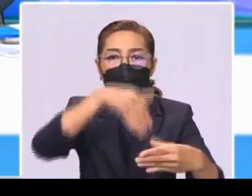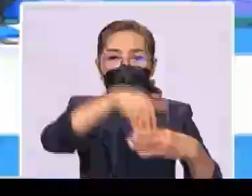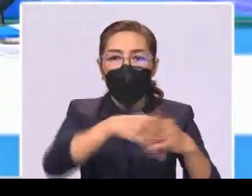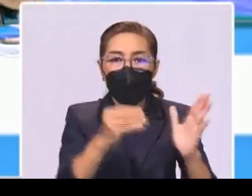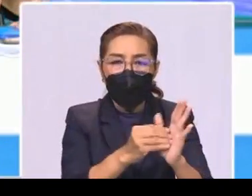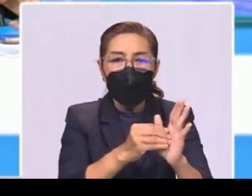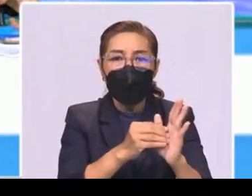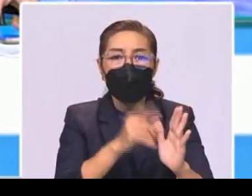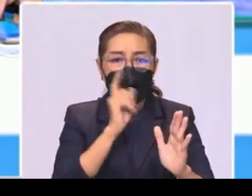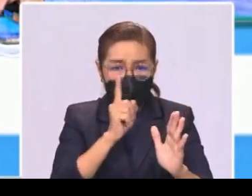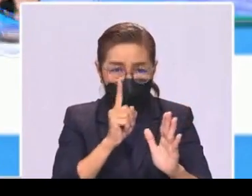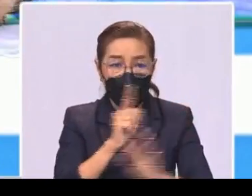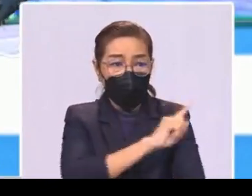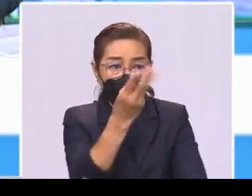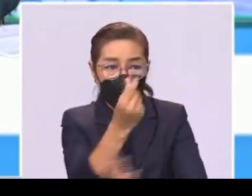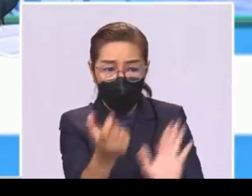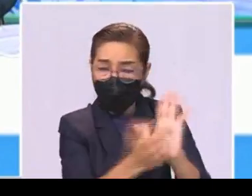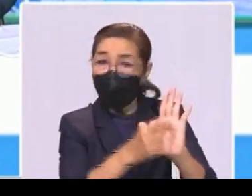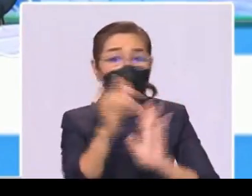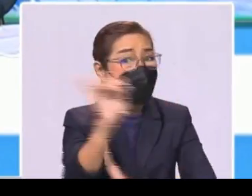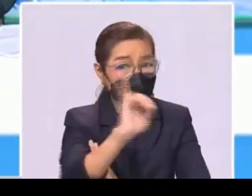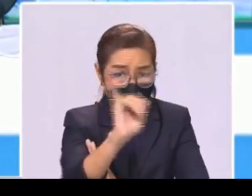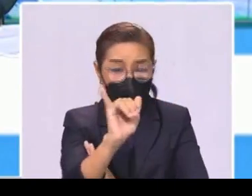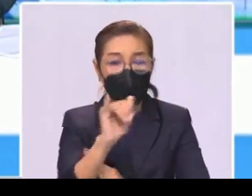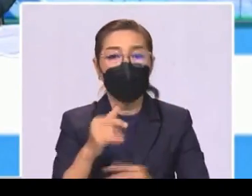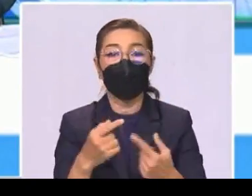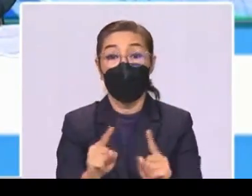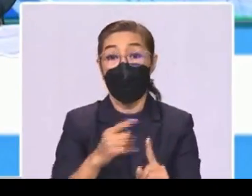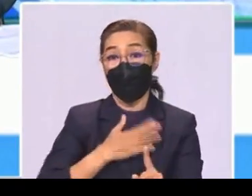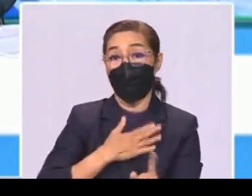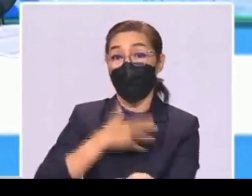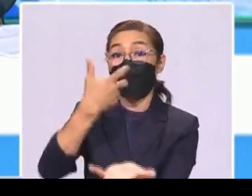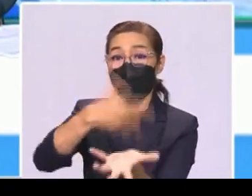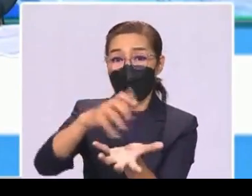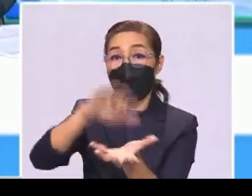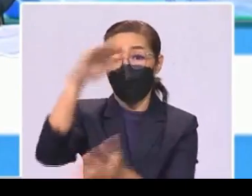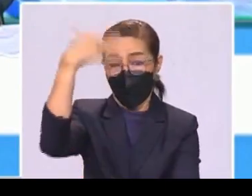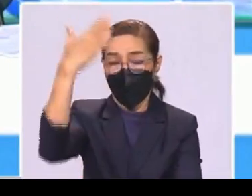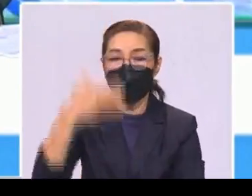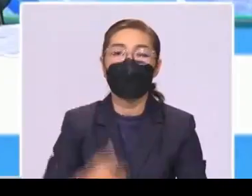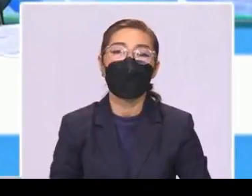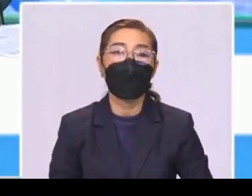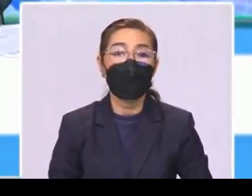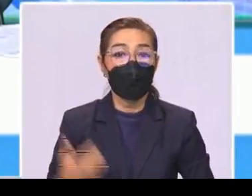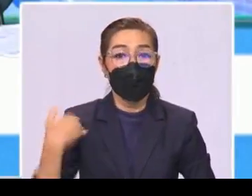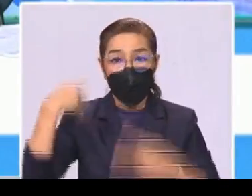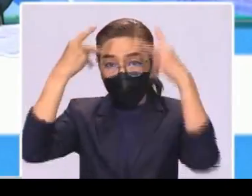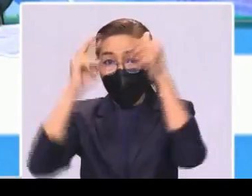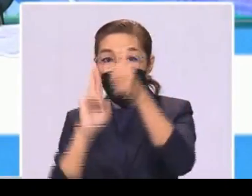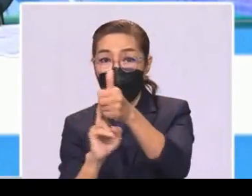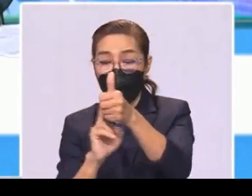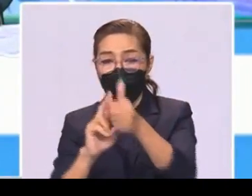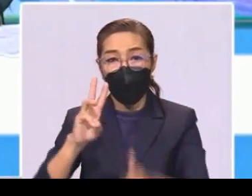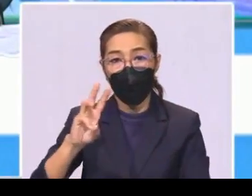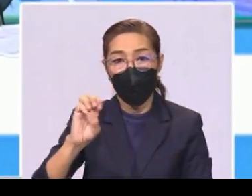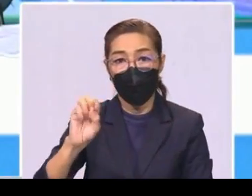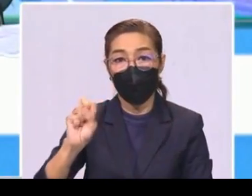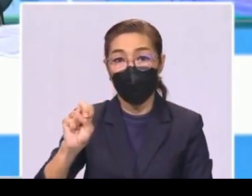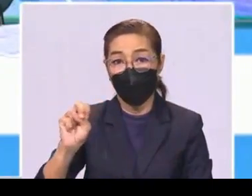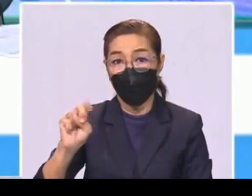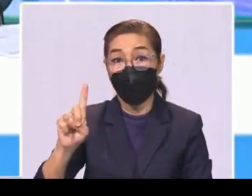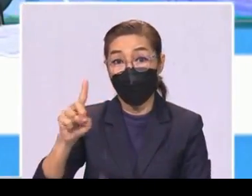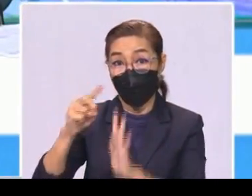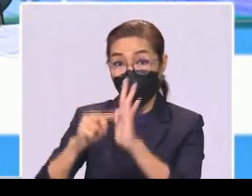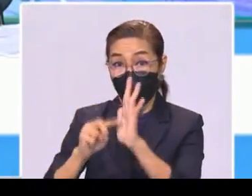กำหนดแล้วความจริงยังไม่ได้กำหนดนะครับค่ะเอ่อผมเล่าให้ฟังอย่างนี้ก่อนคือท่านรองนายกวิษณุเครืองามบอก